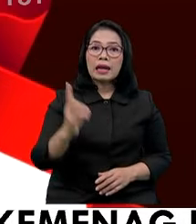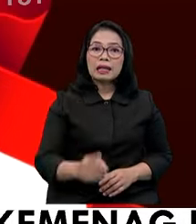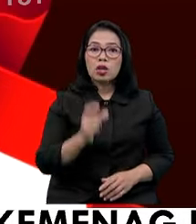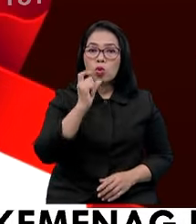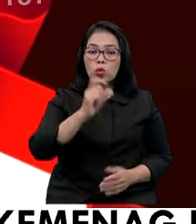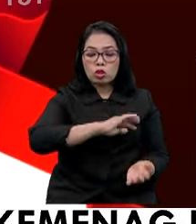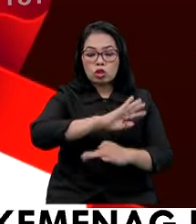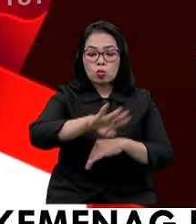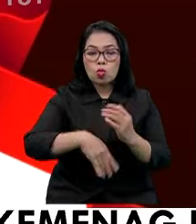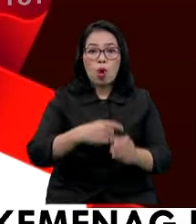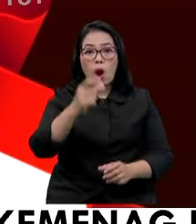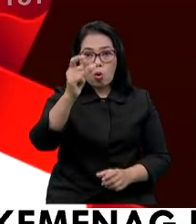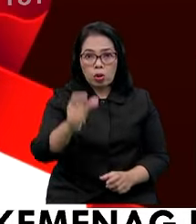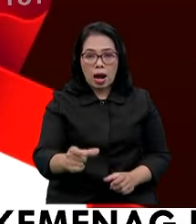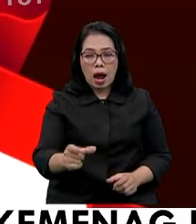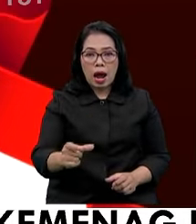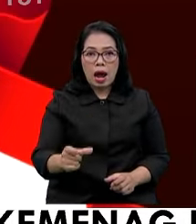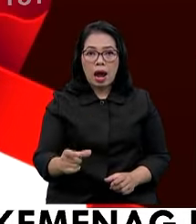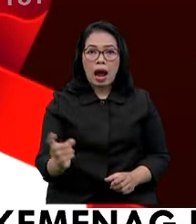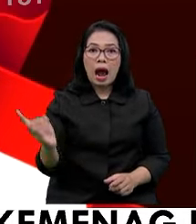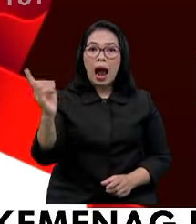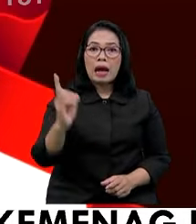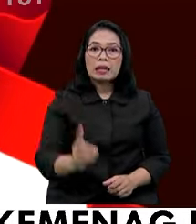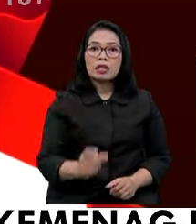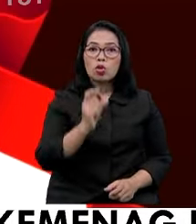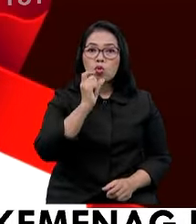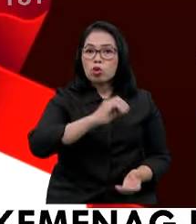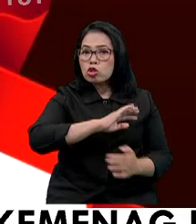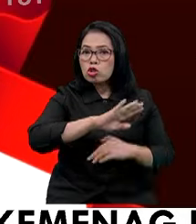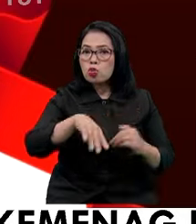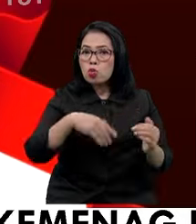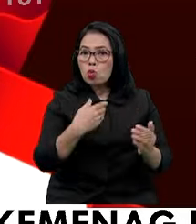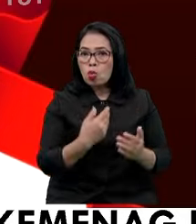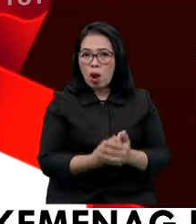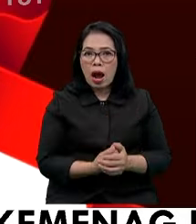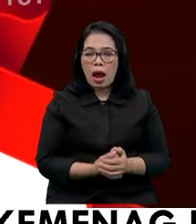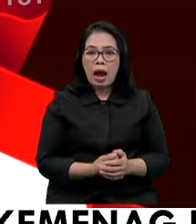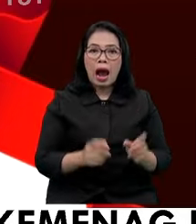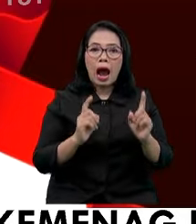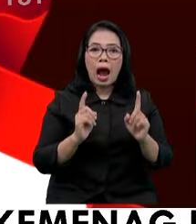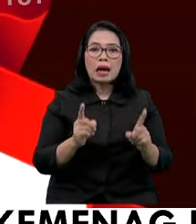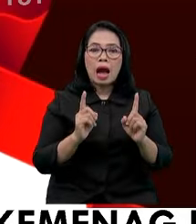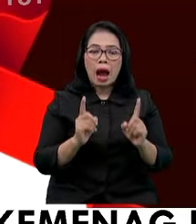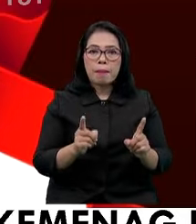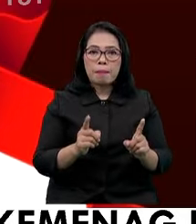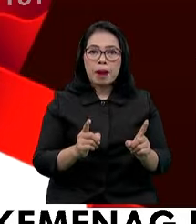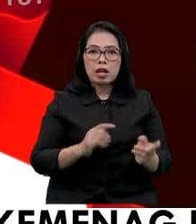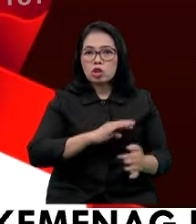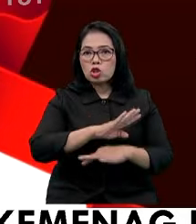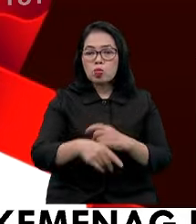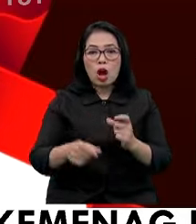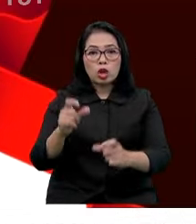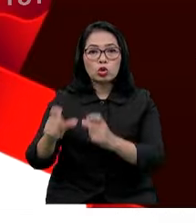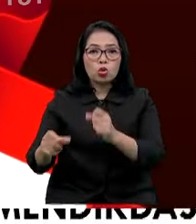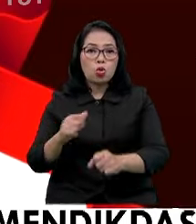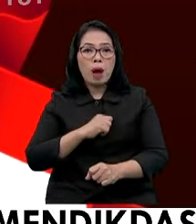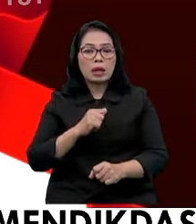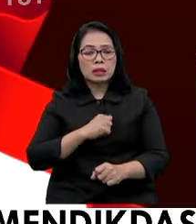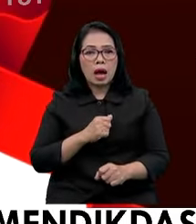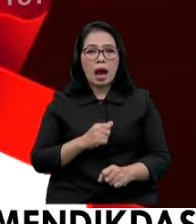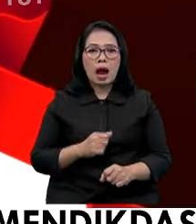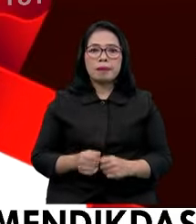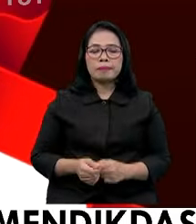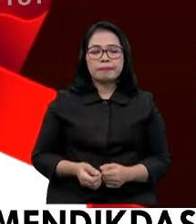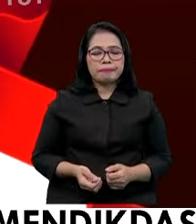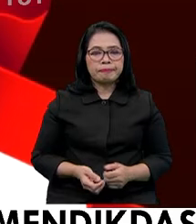semua orang kita hadir untuk semua orang semua agama semua suku bangsa golongan Apun karena